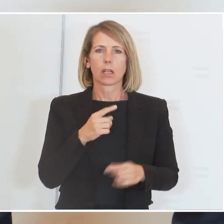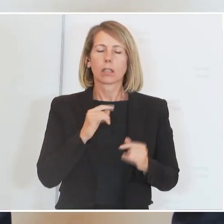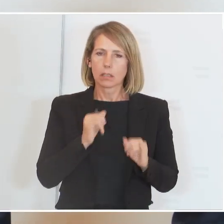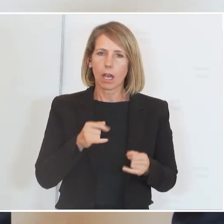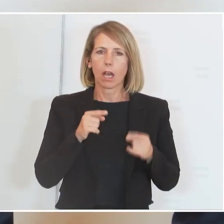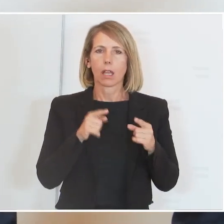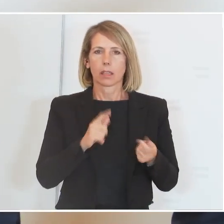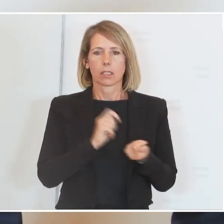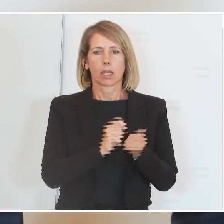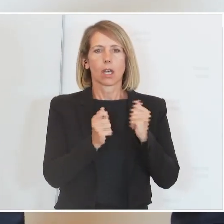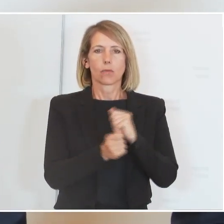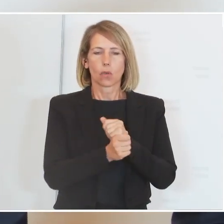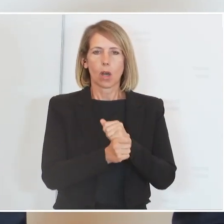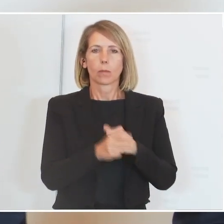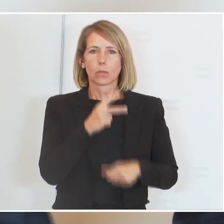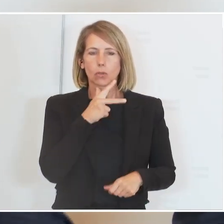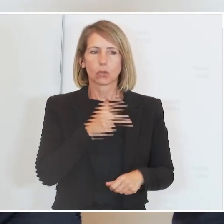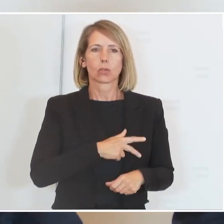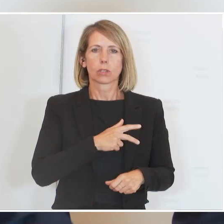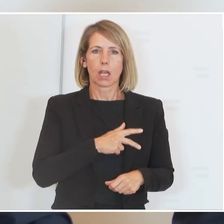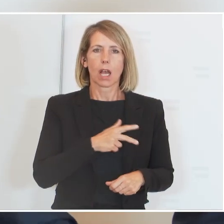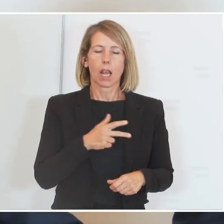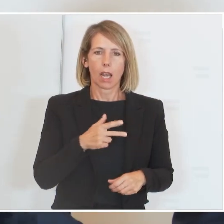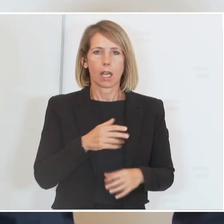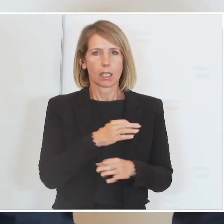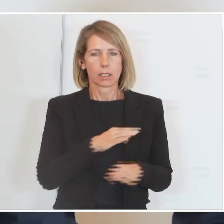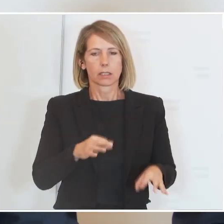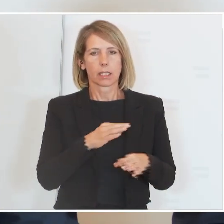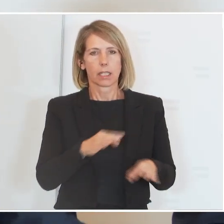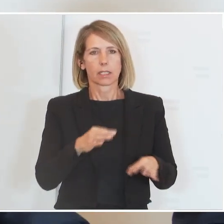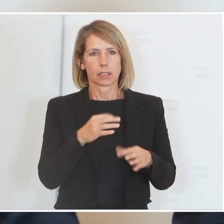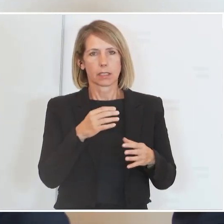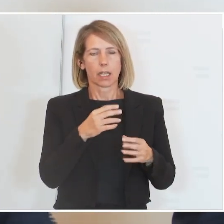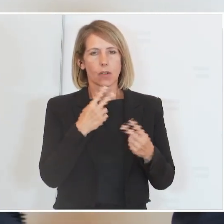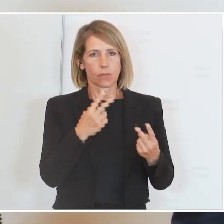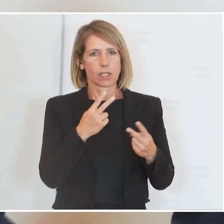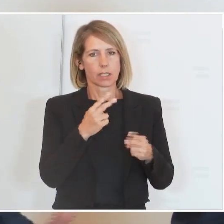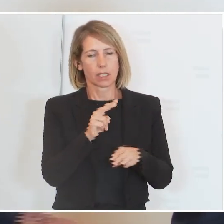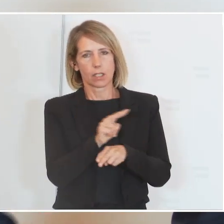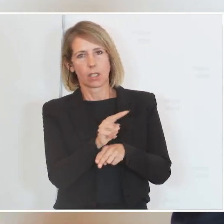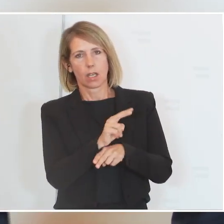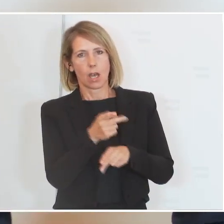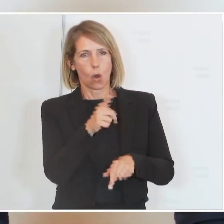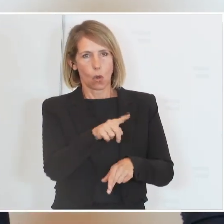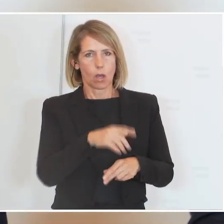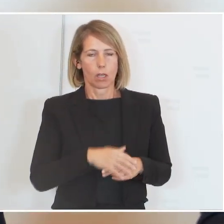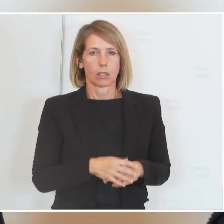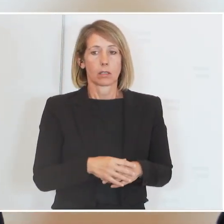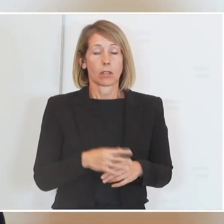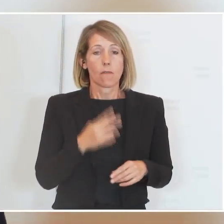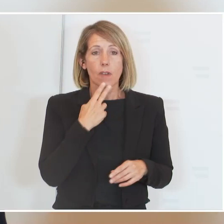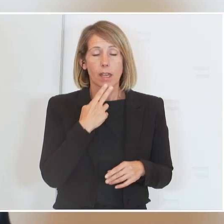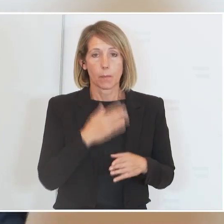Reform die soziale Tragfähigkeit besonders im Auge hatten. Es hilft eben jenen, die es